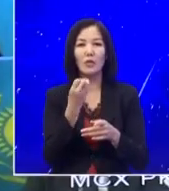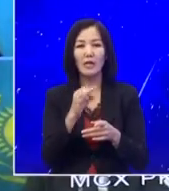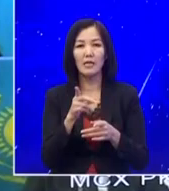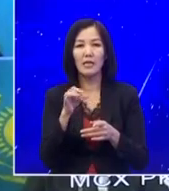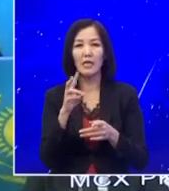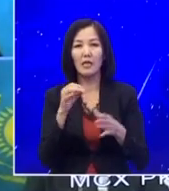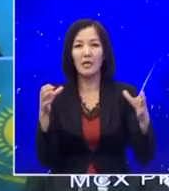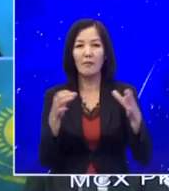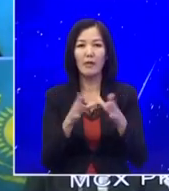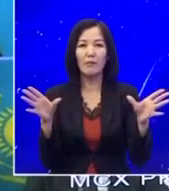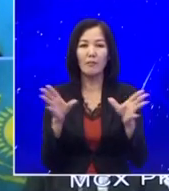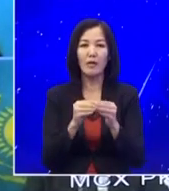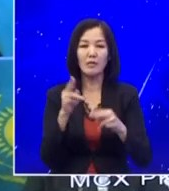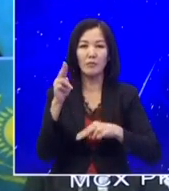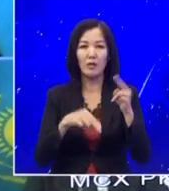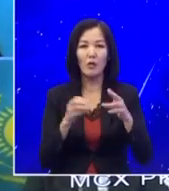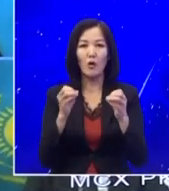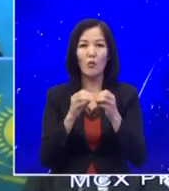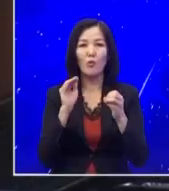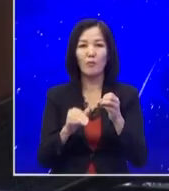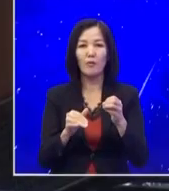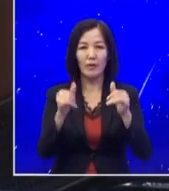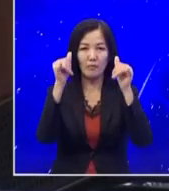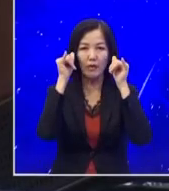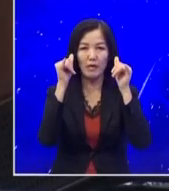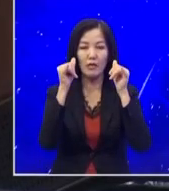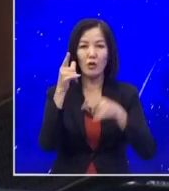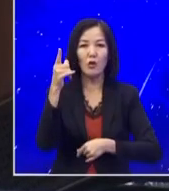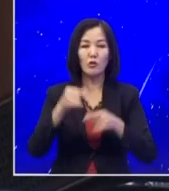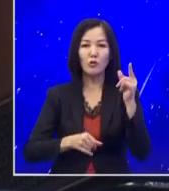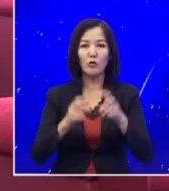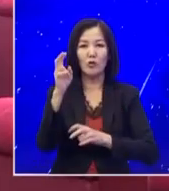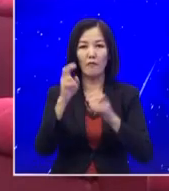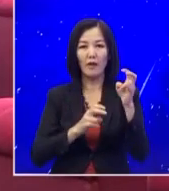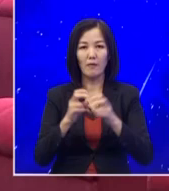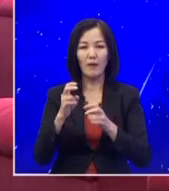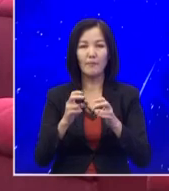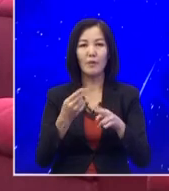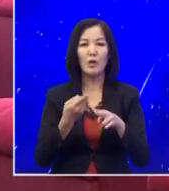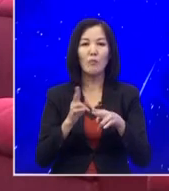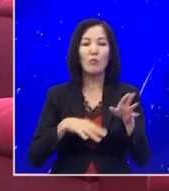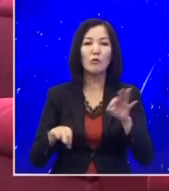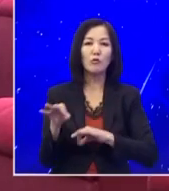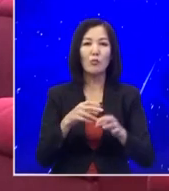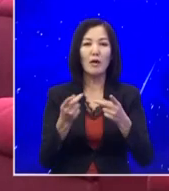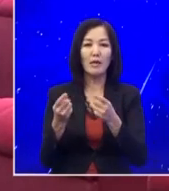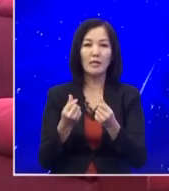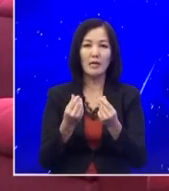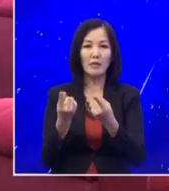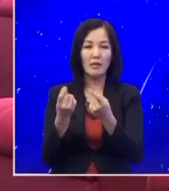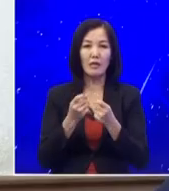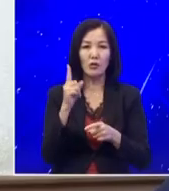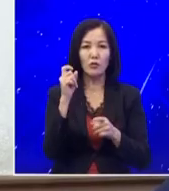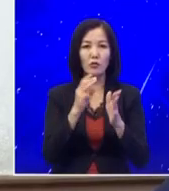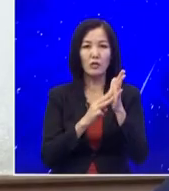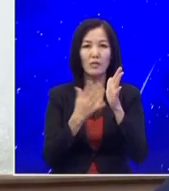Green компаниясымен бірлесіп салынатын 10 мың бас малға арналған сүтті тауарлы ферма. Бұл жобаға тартылған инвестиция